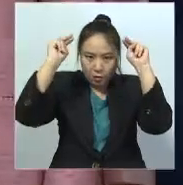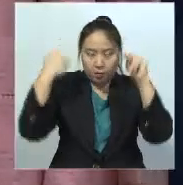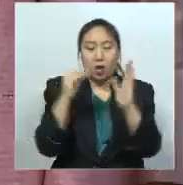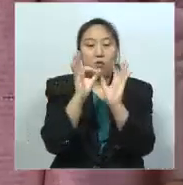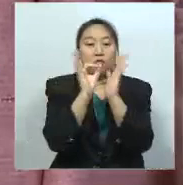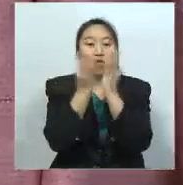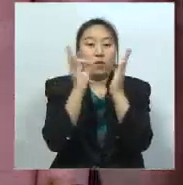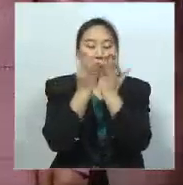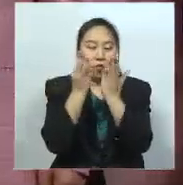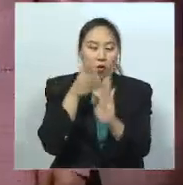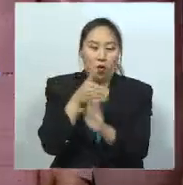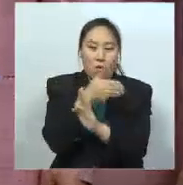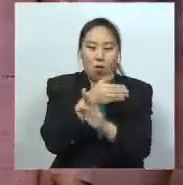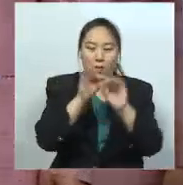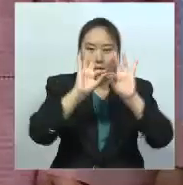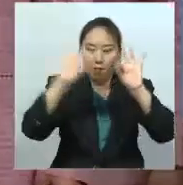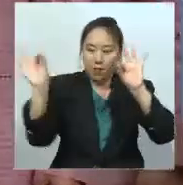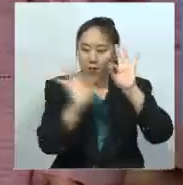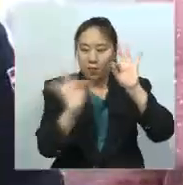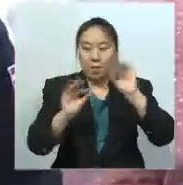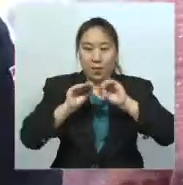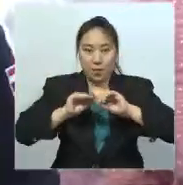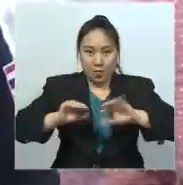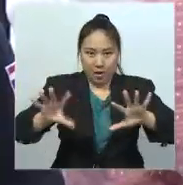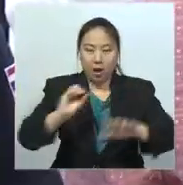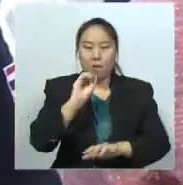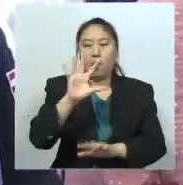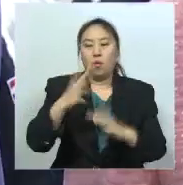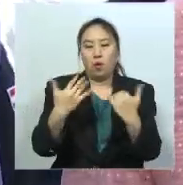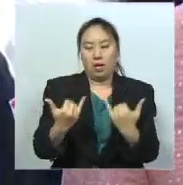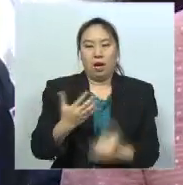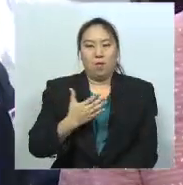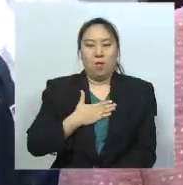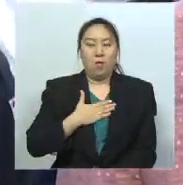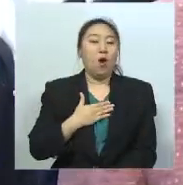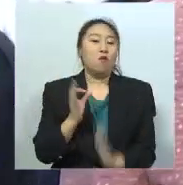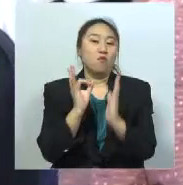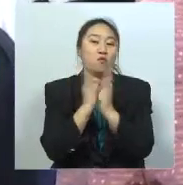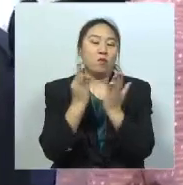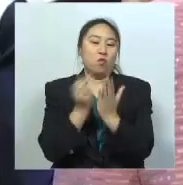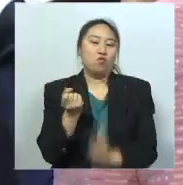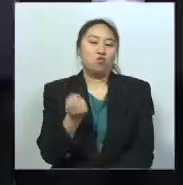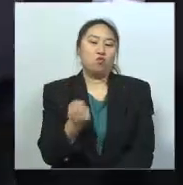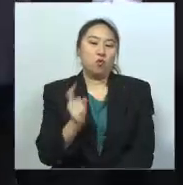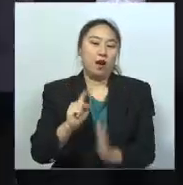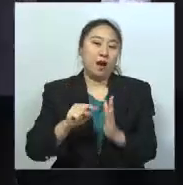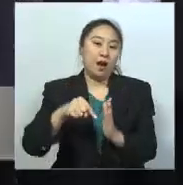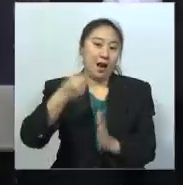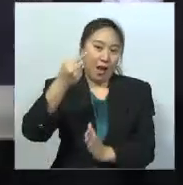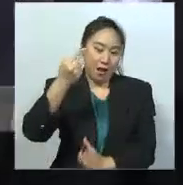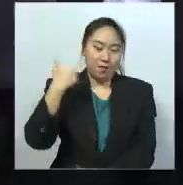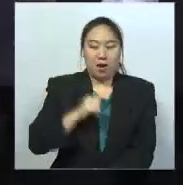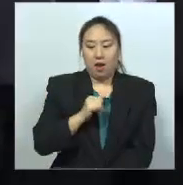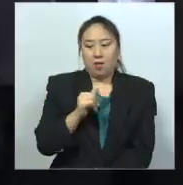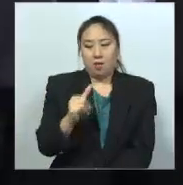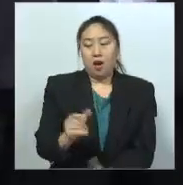สต์เฟซบุ๊กล่วงหน้าว่าสวัสดีครับวันนี้ผมไลฟ์เฟซบุ๊กเป็นครั้งแรกไปลอยกระทงที่คลองประดุงกรุงเก